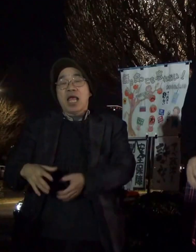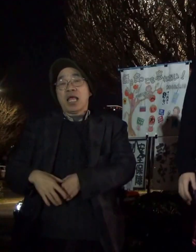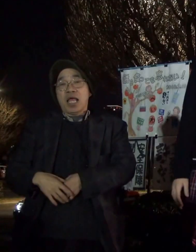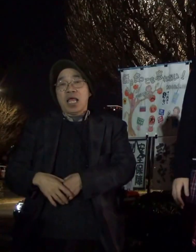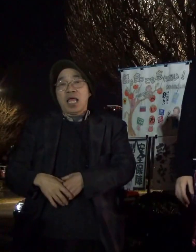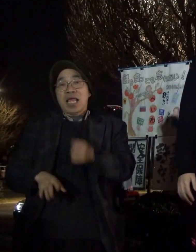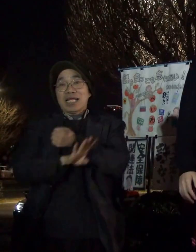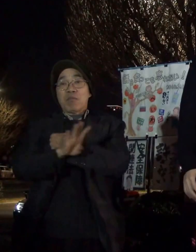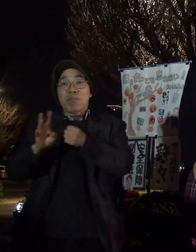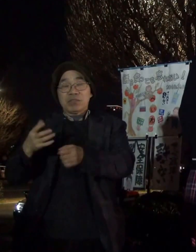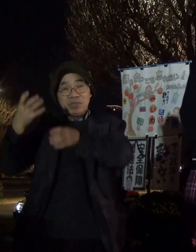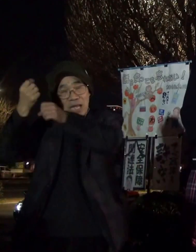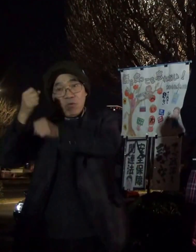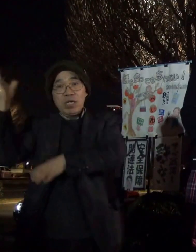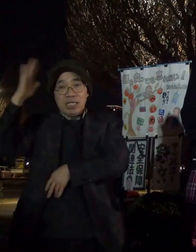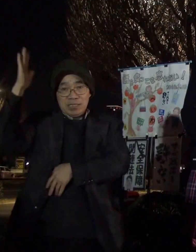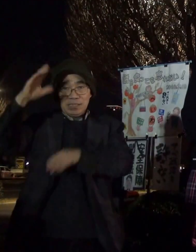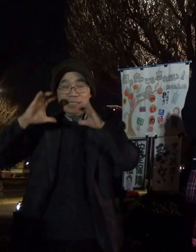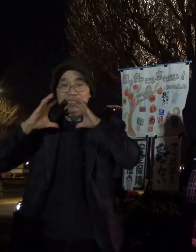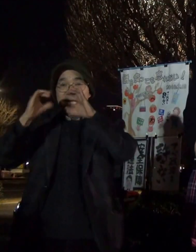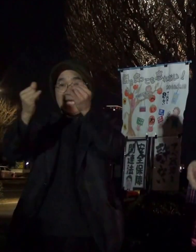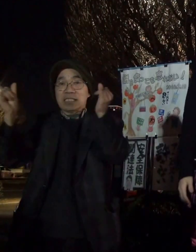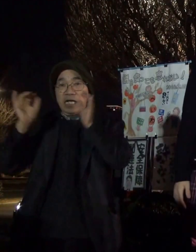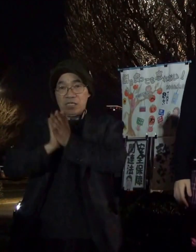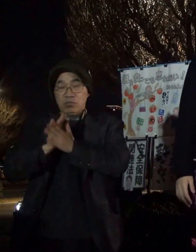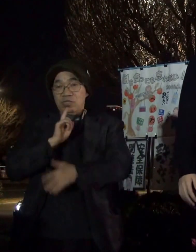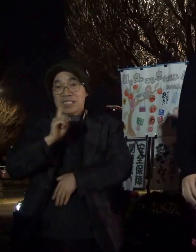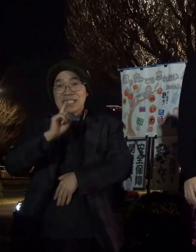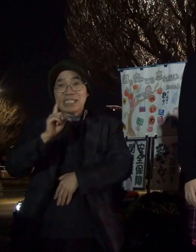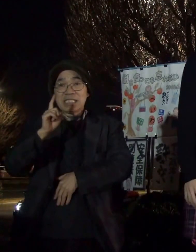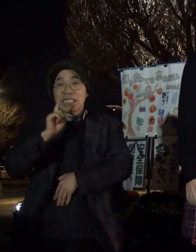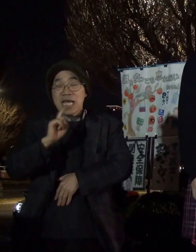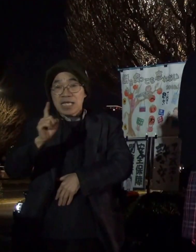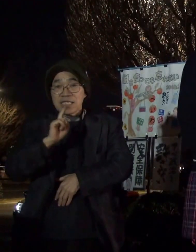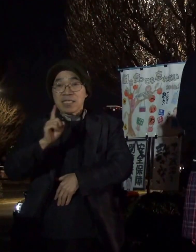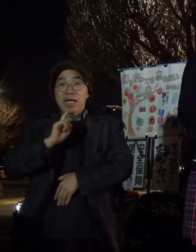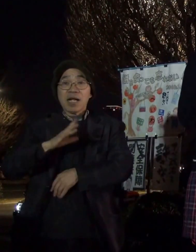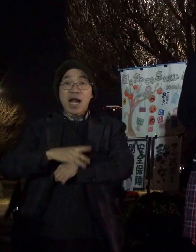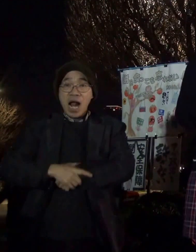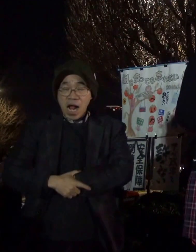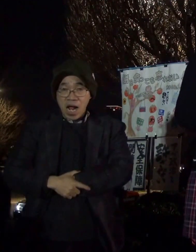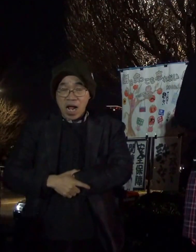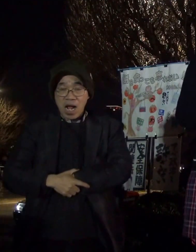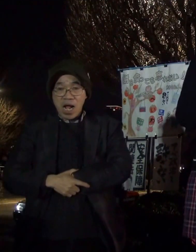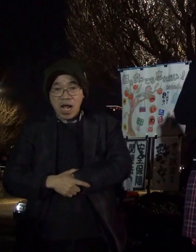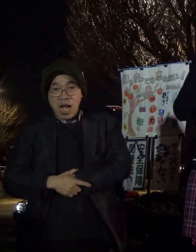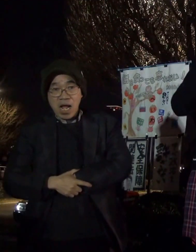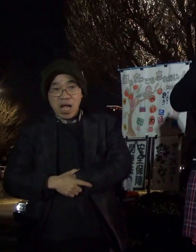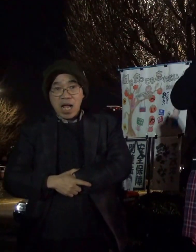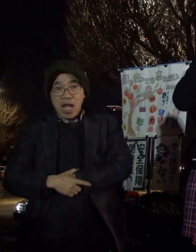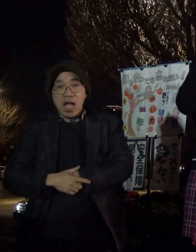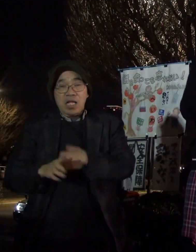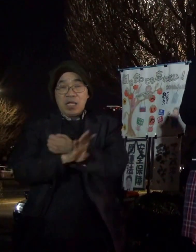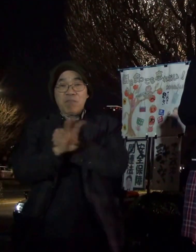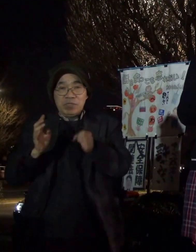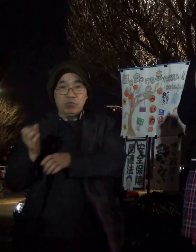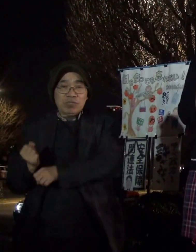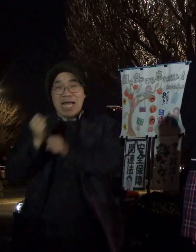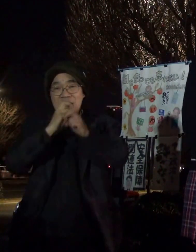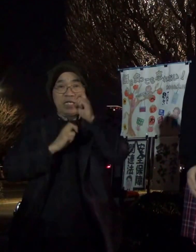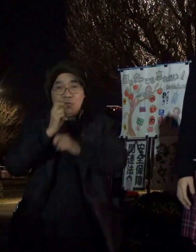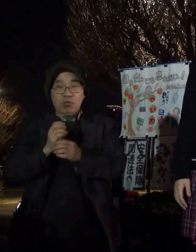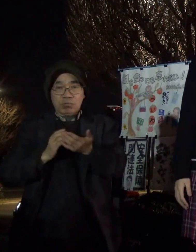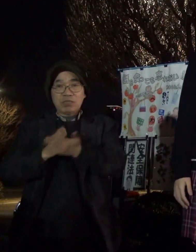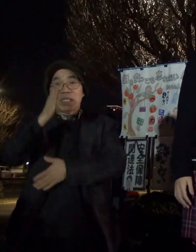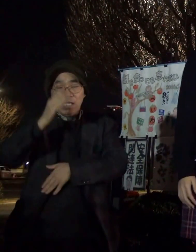げながら、でも次々と原発を再稼働しているこの現政権を政界からもうどうしてもこう退